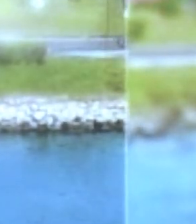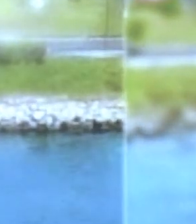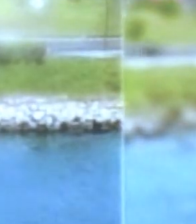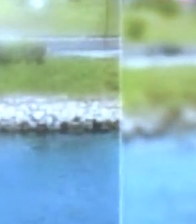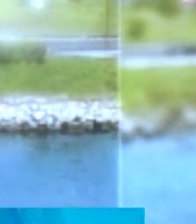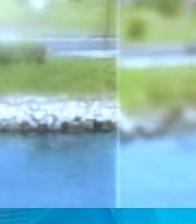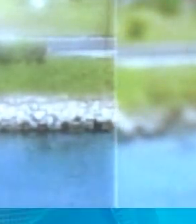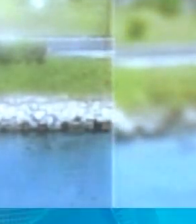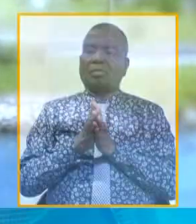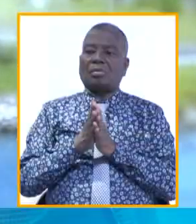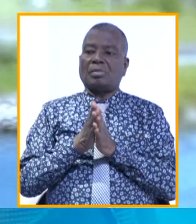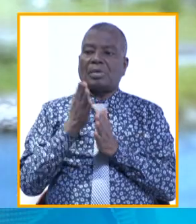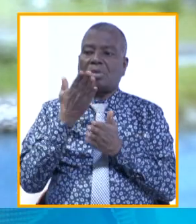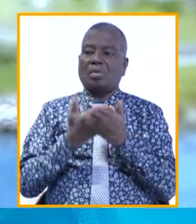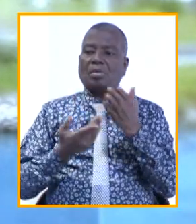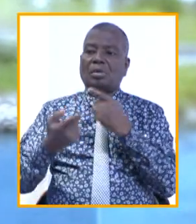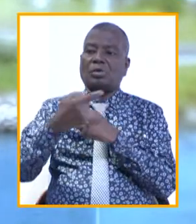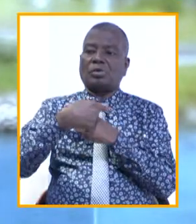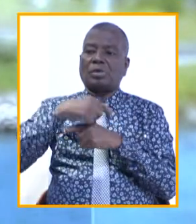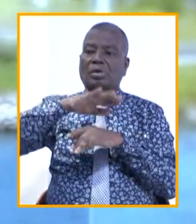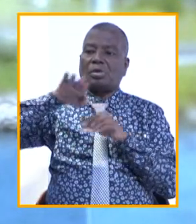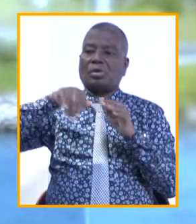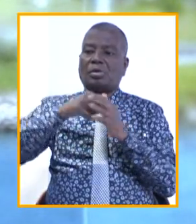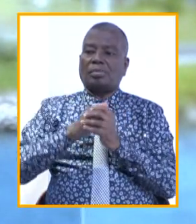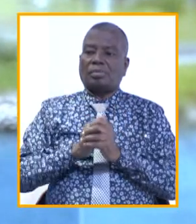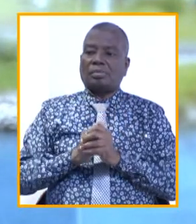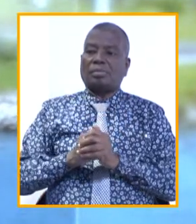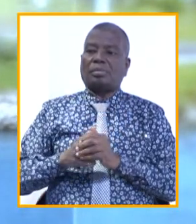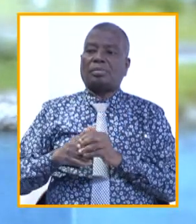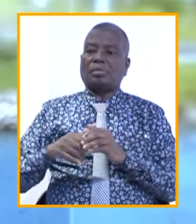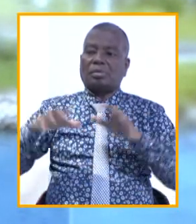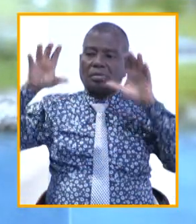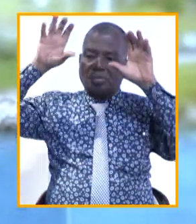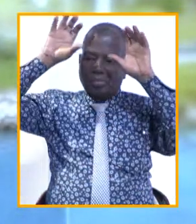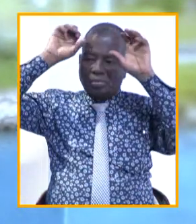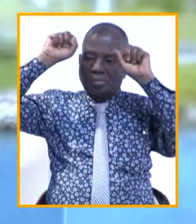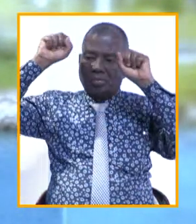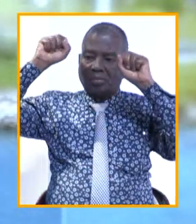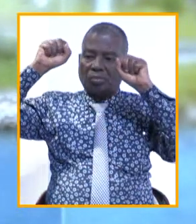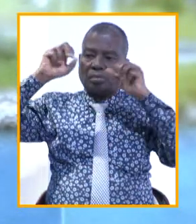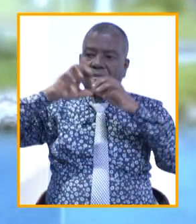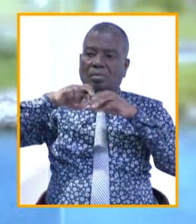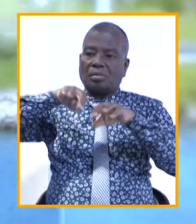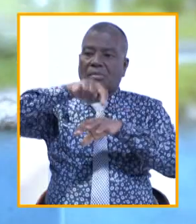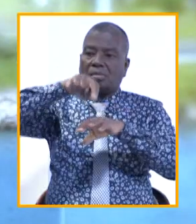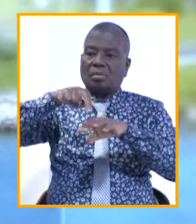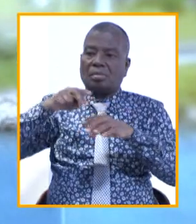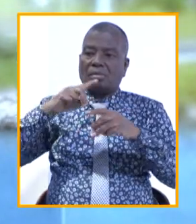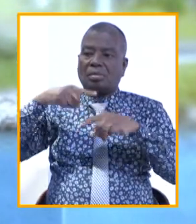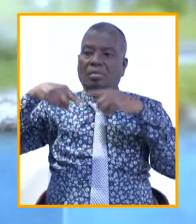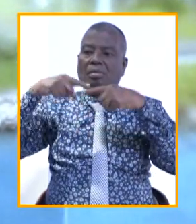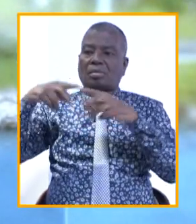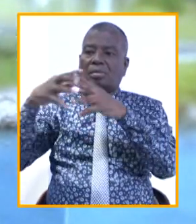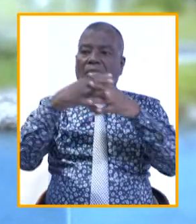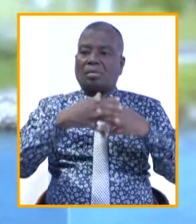Tout d'abord, les activités du président de la République. Le chef de l'État, Alassane Ouattara, est à New York, aux États-Unis, où